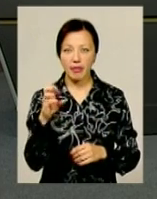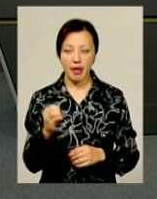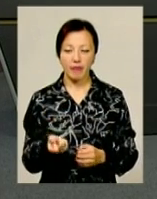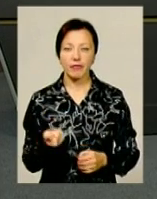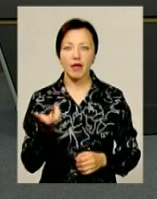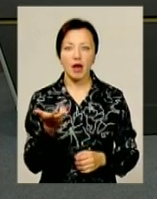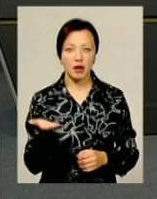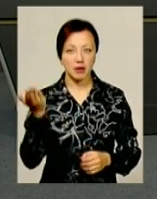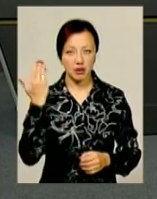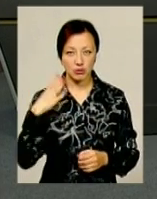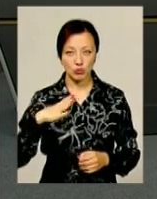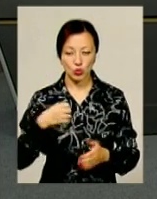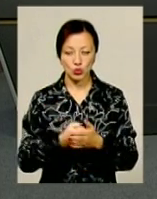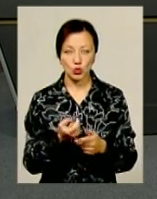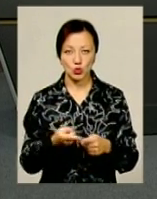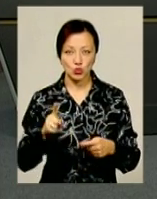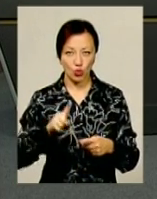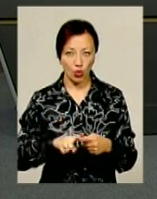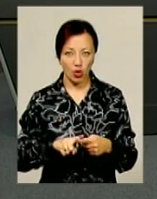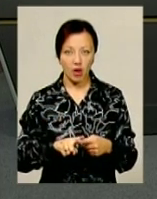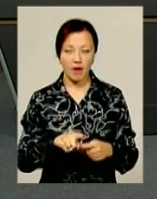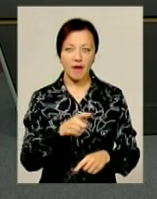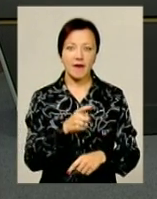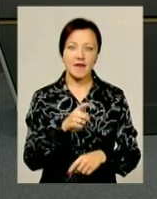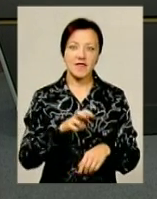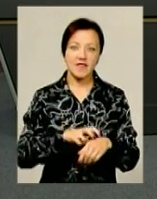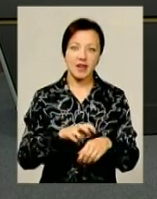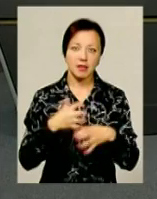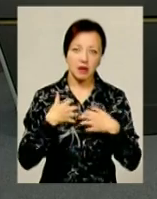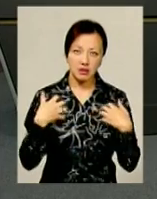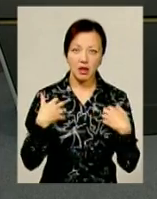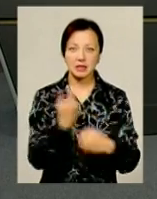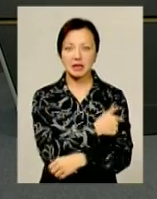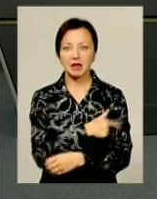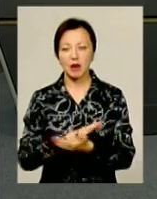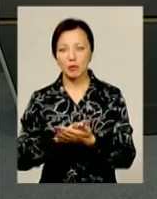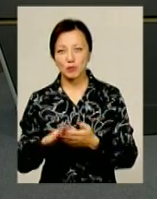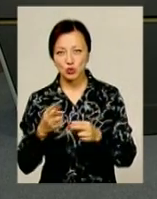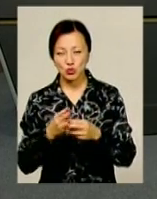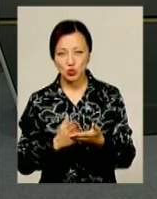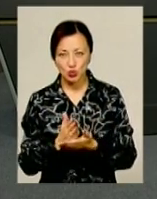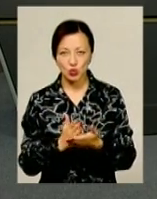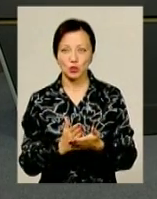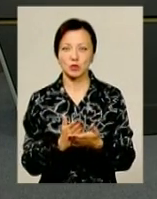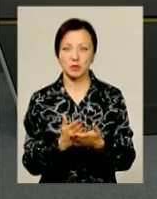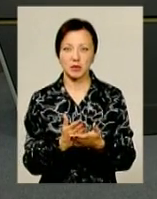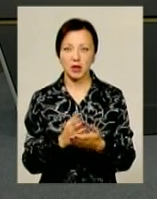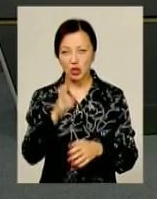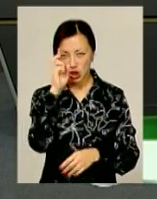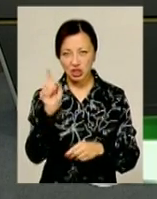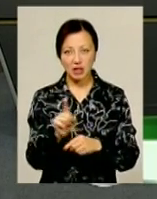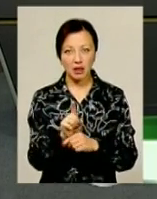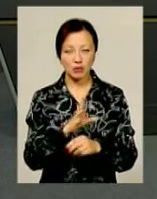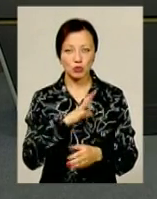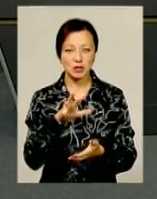як в нас було до цього. Тобто ветеринарна служба, санітарно-епідеміологічна служба, потім держстандарти у нас ще були,